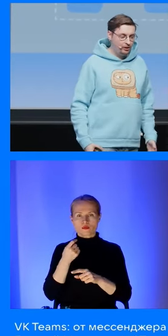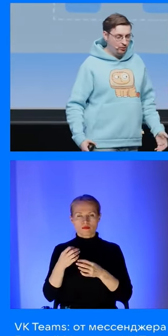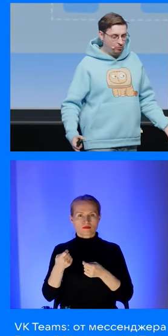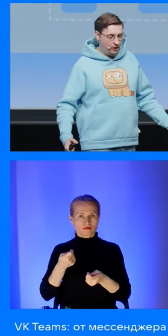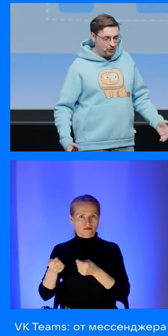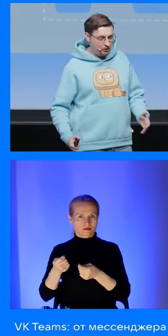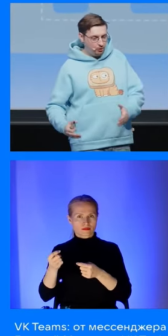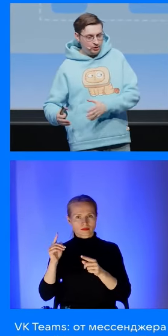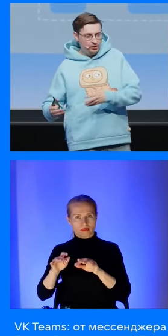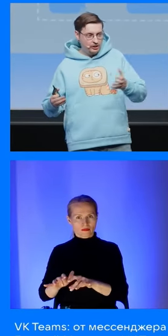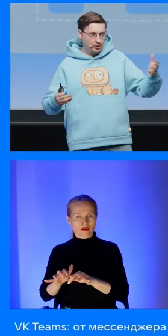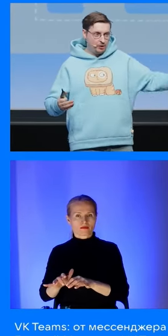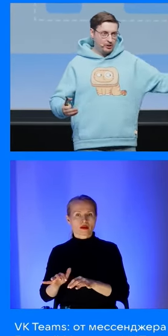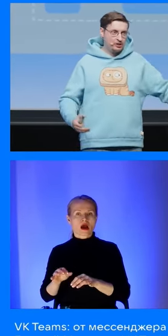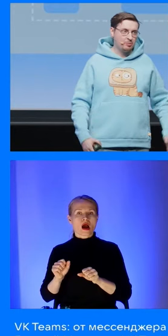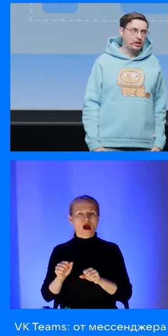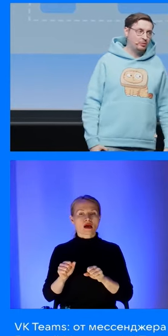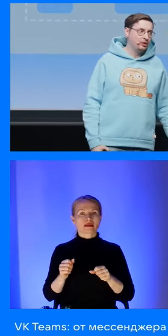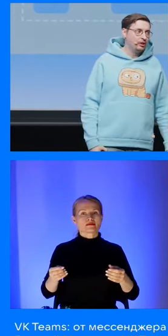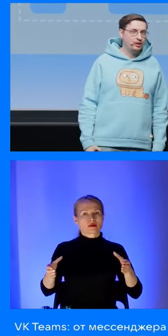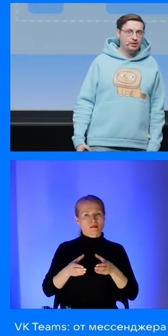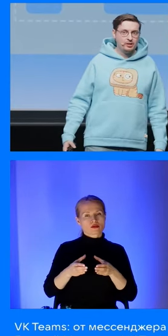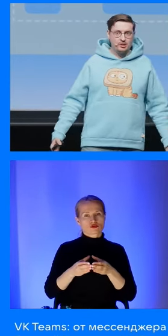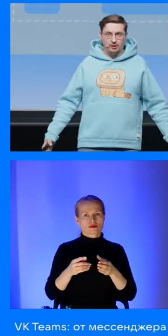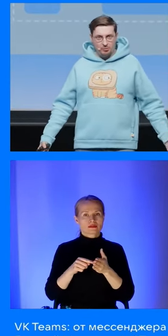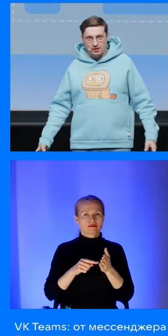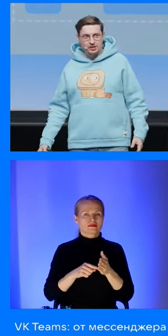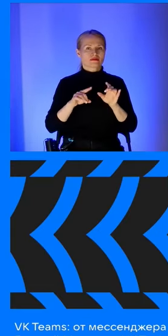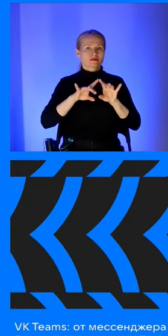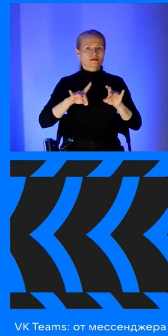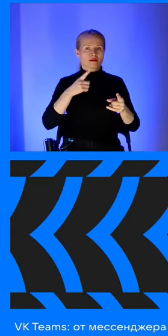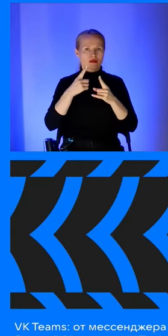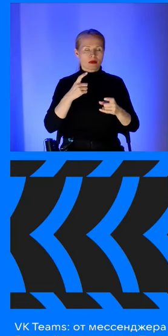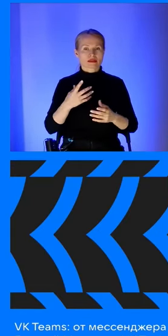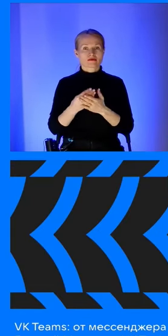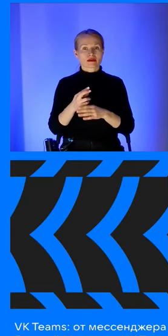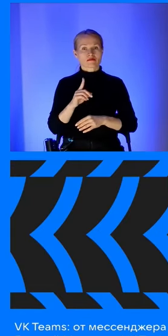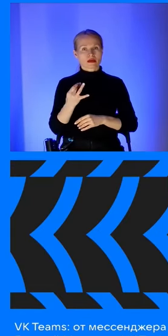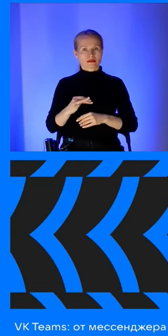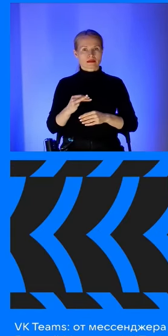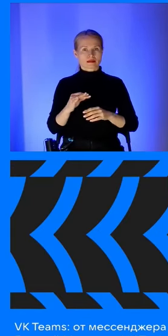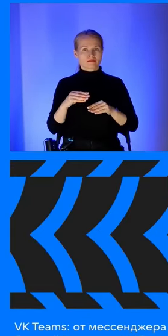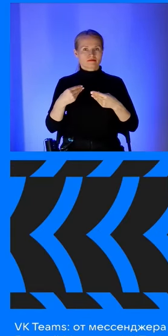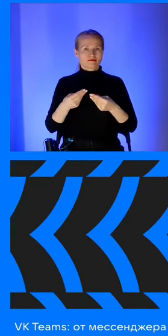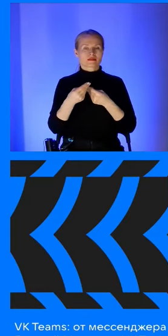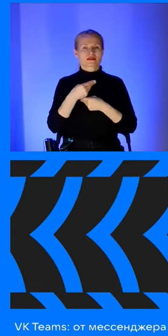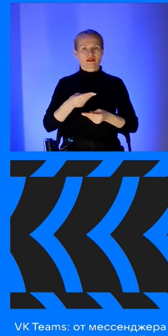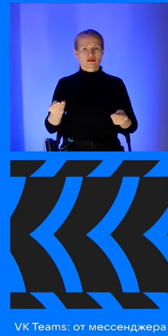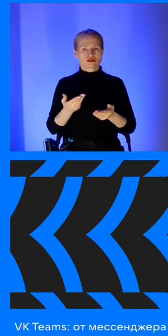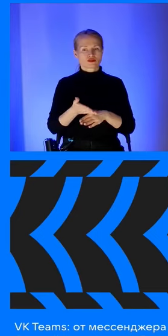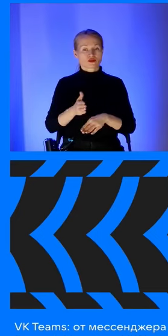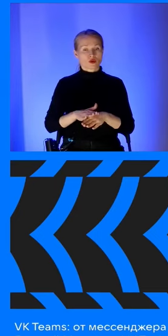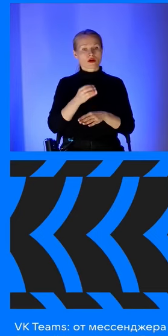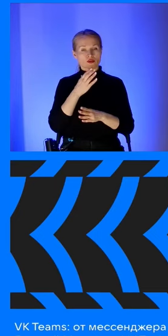управлять. В он-преме ты должен делиться этой информацией со всеми остальными. Своей базой делиться тяжело. Хорошо, база у